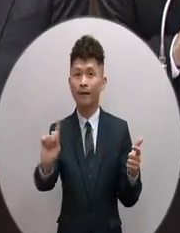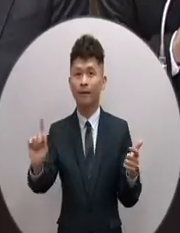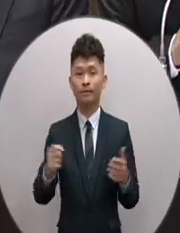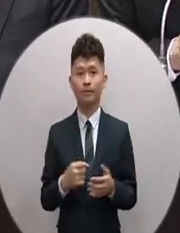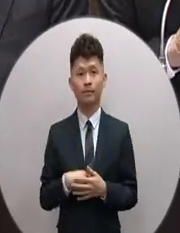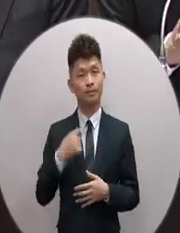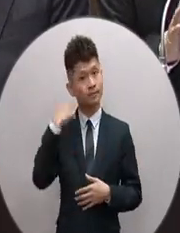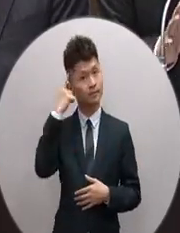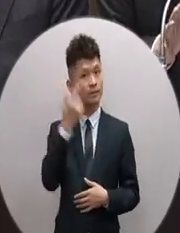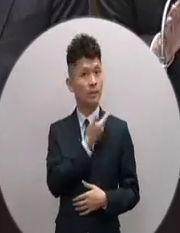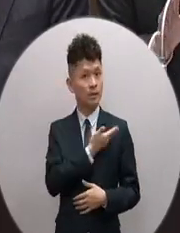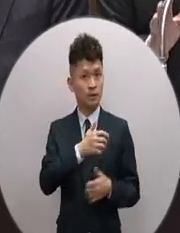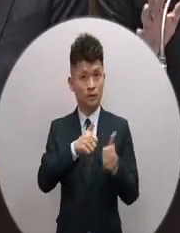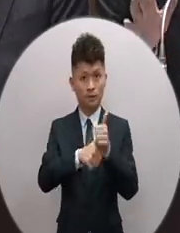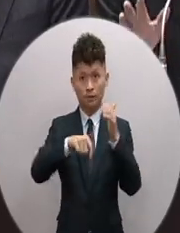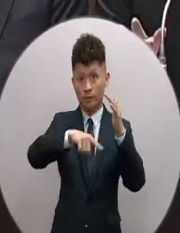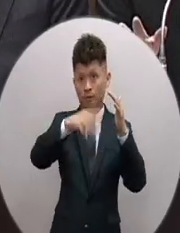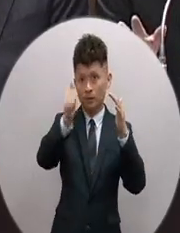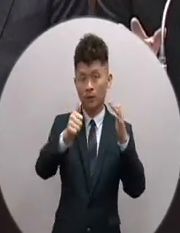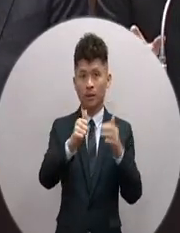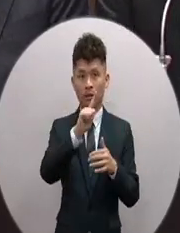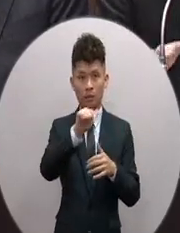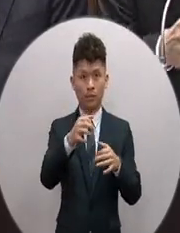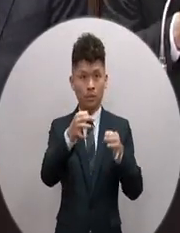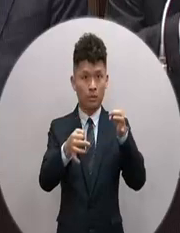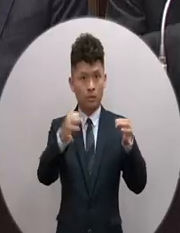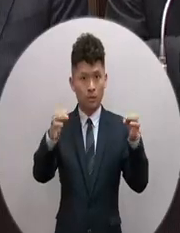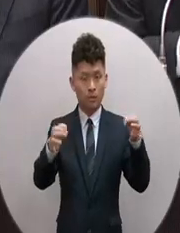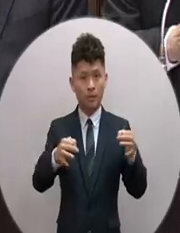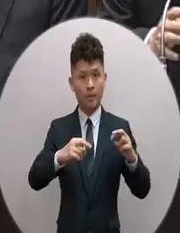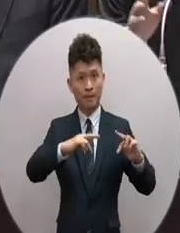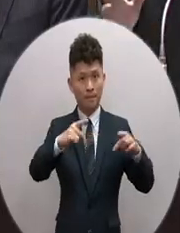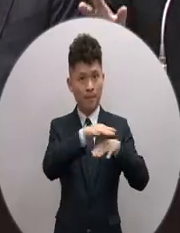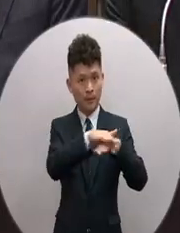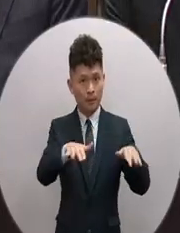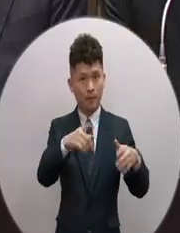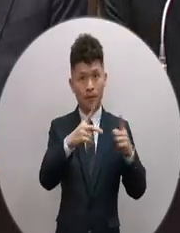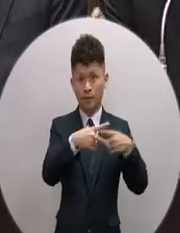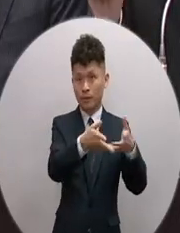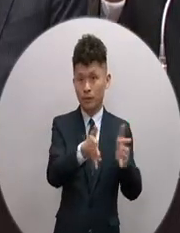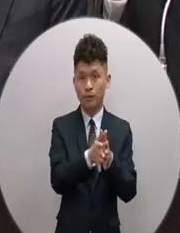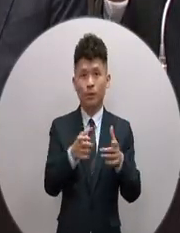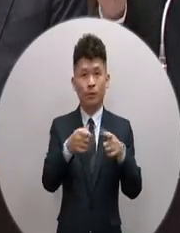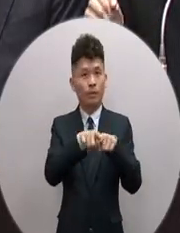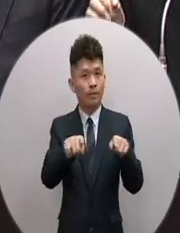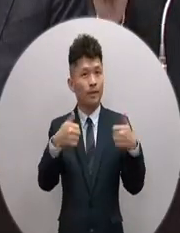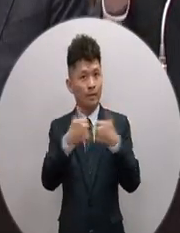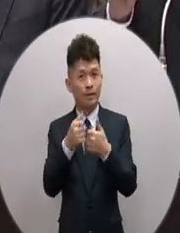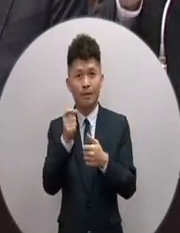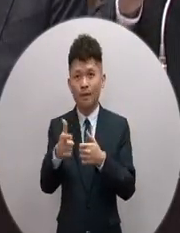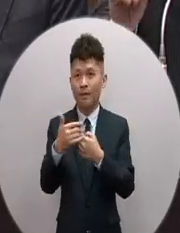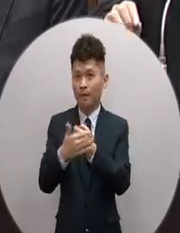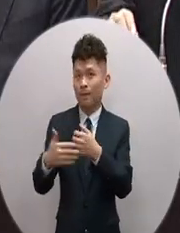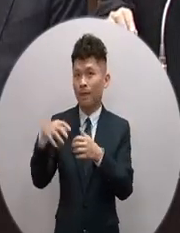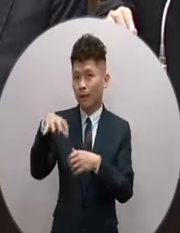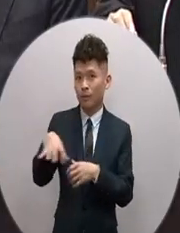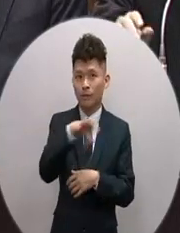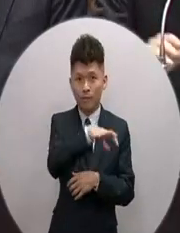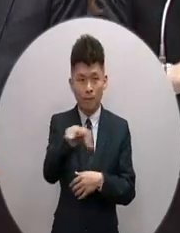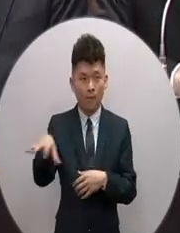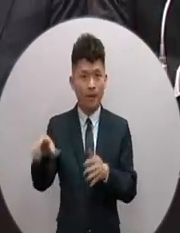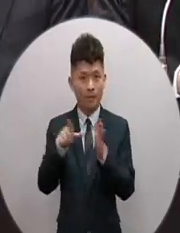俊吉副院长所率领的物价稳定小组，包括公平会，包括消保处，都有固定在访